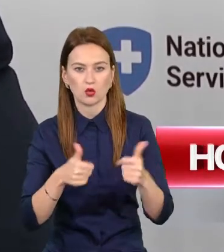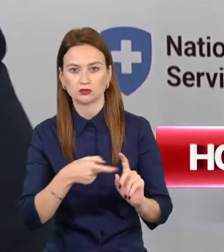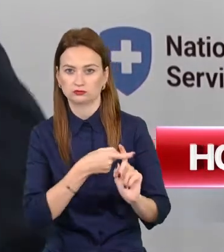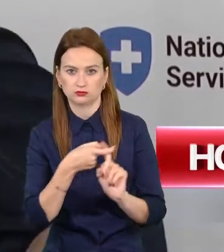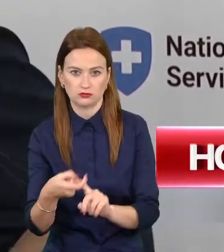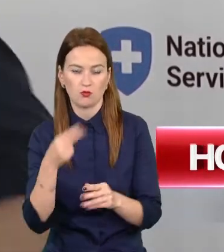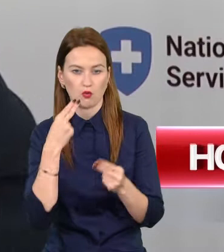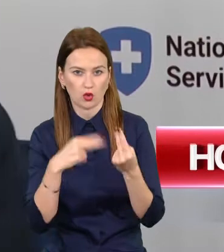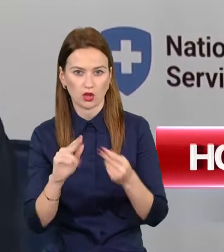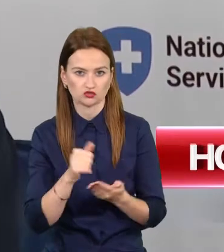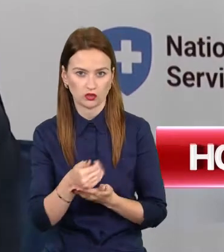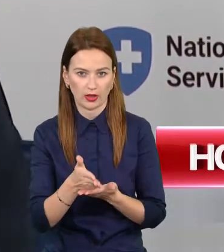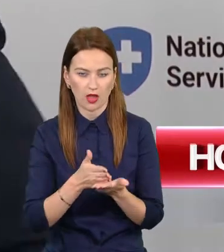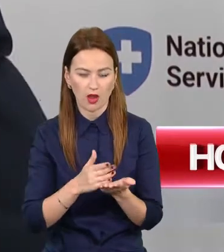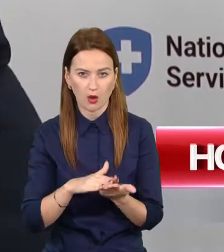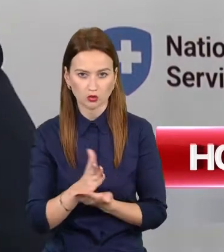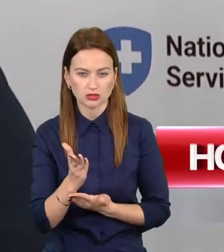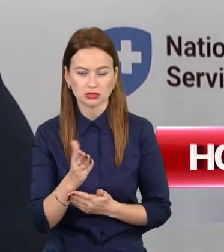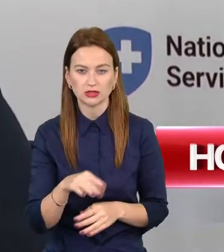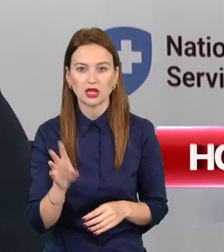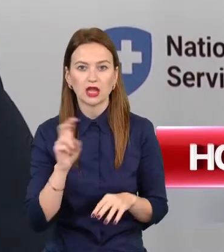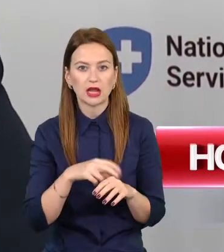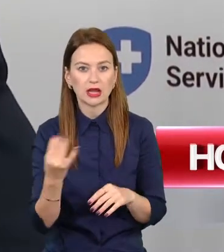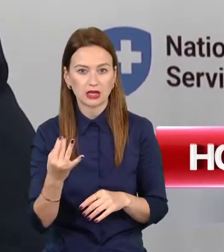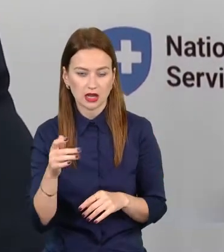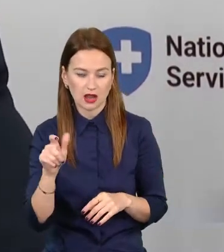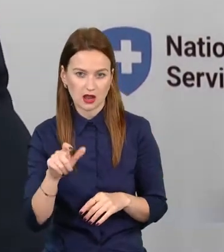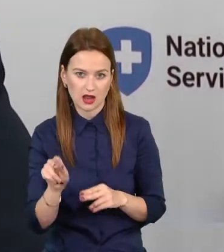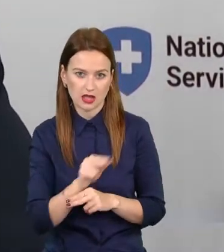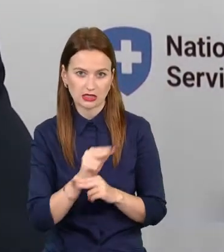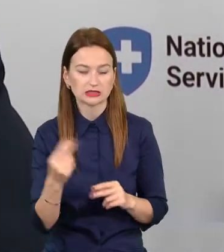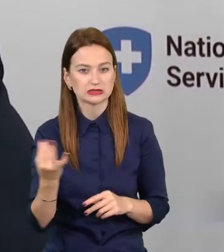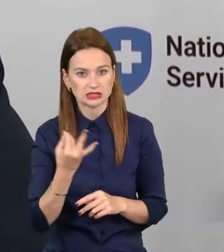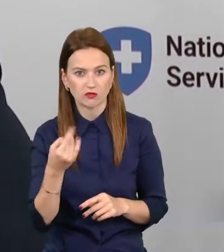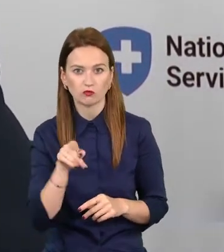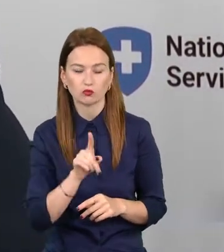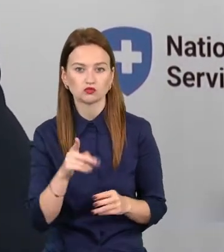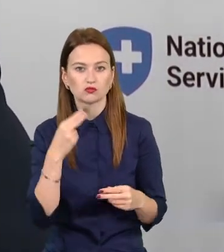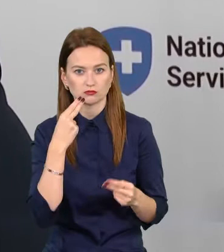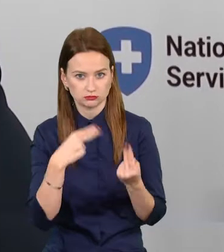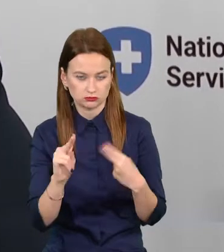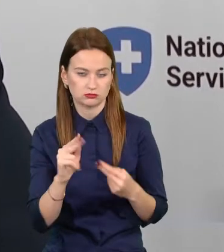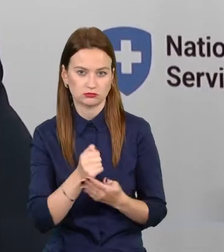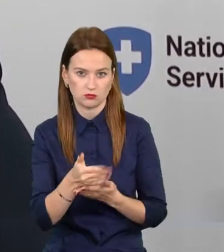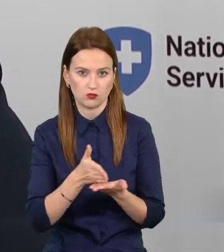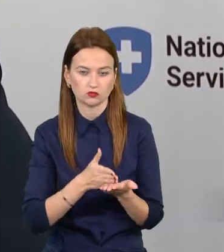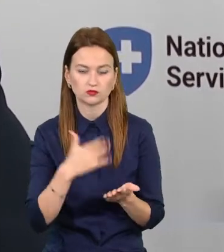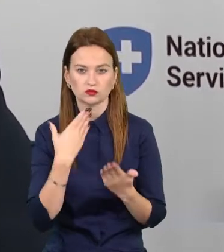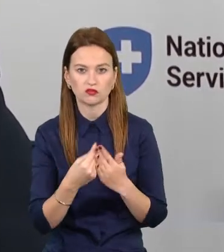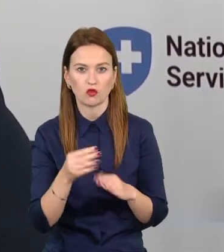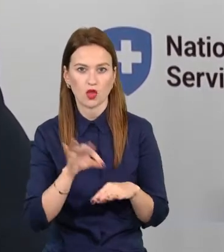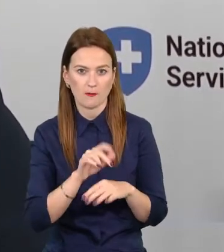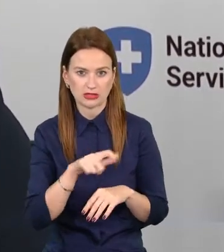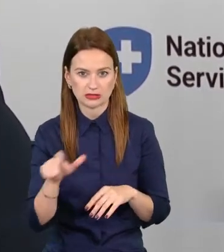І зараз вже лікарі зацікавлені в тому, щоб надавати належної якості послуги на первинному рівні, правильно дбати про своїх